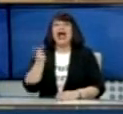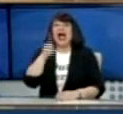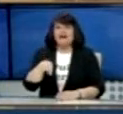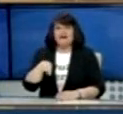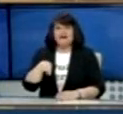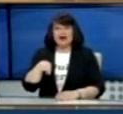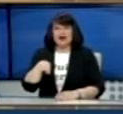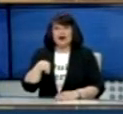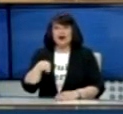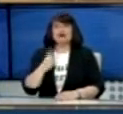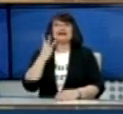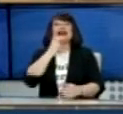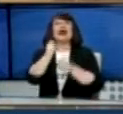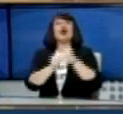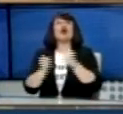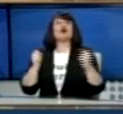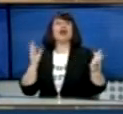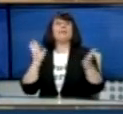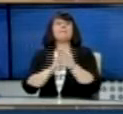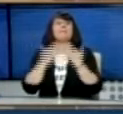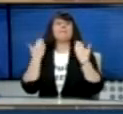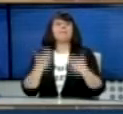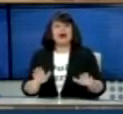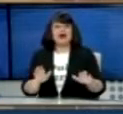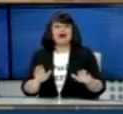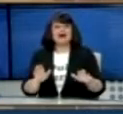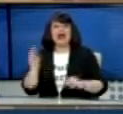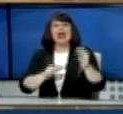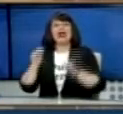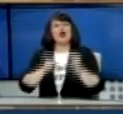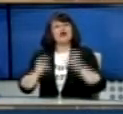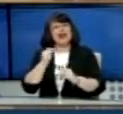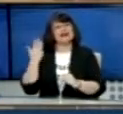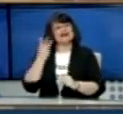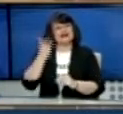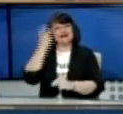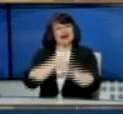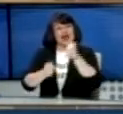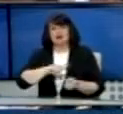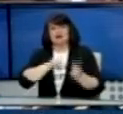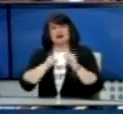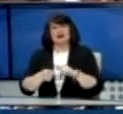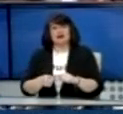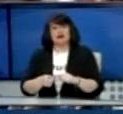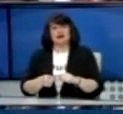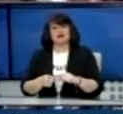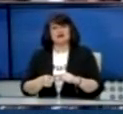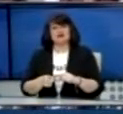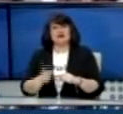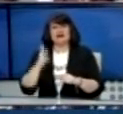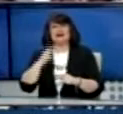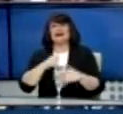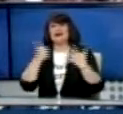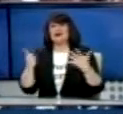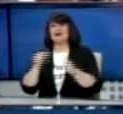έτσι κι αλλιώς, σε όλη την χώρα. Μάλιστα, την τελευταία αυτήν εβδομάδα καταγράφεται και αύξηση του οικού